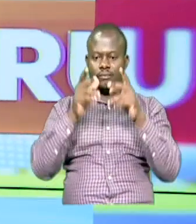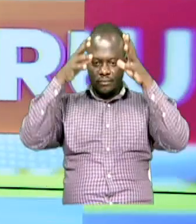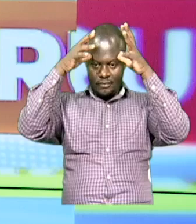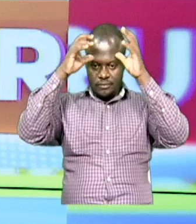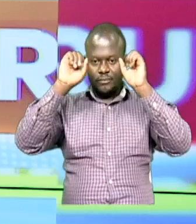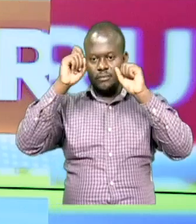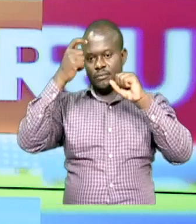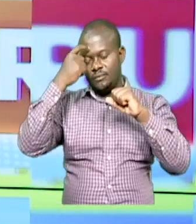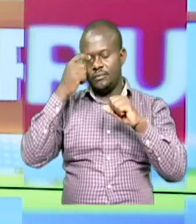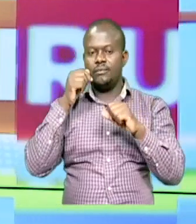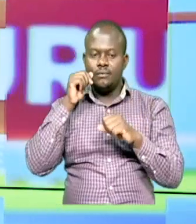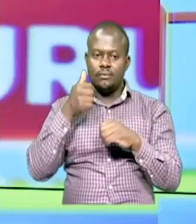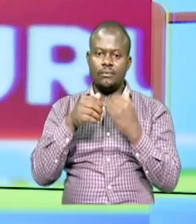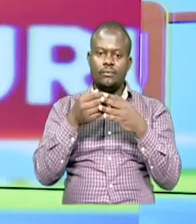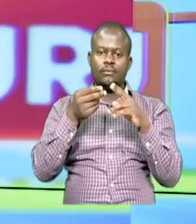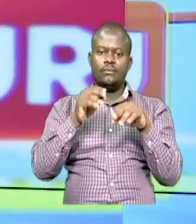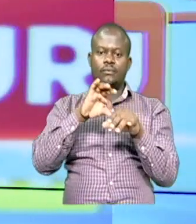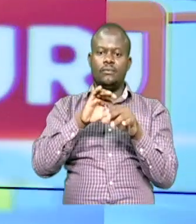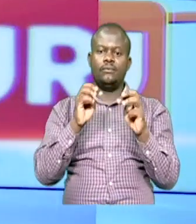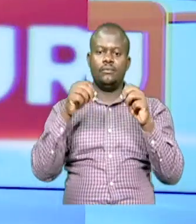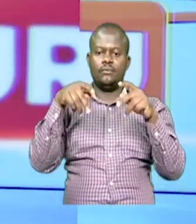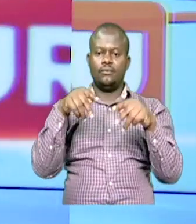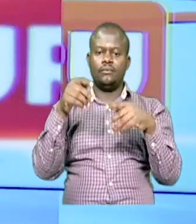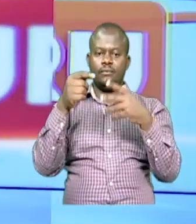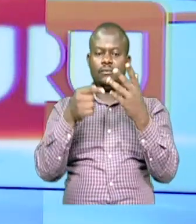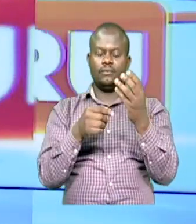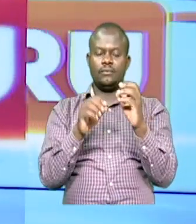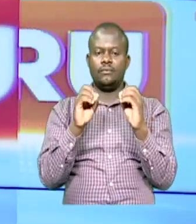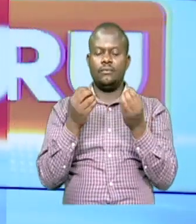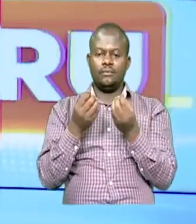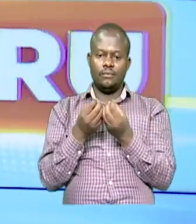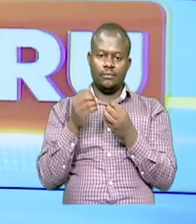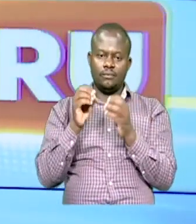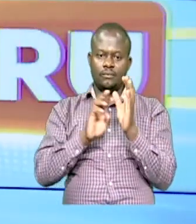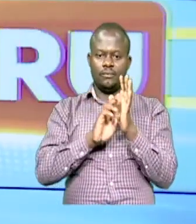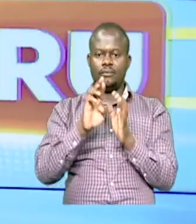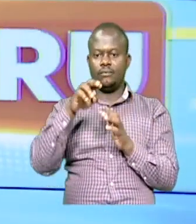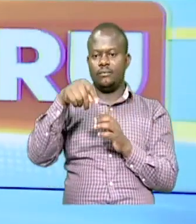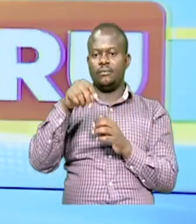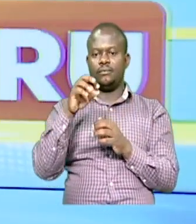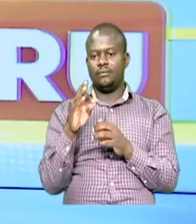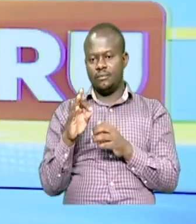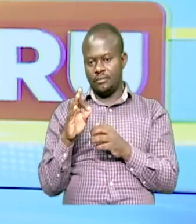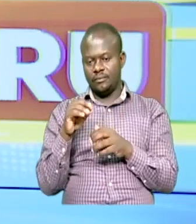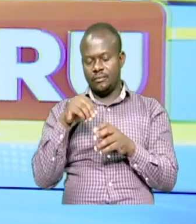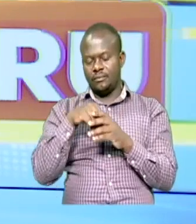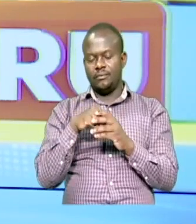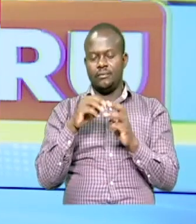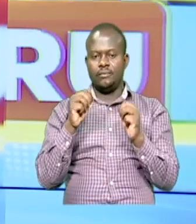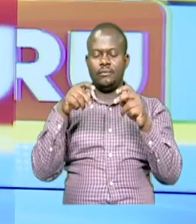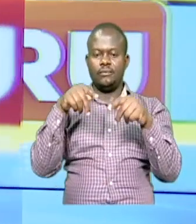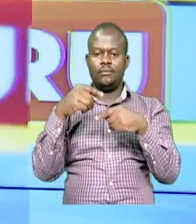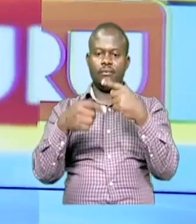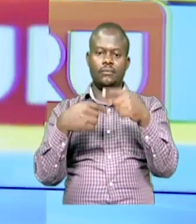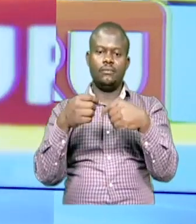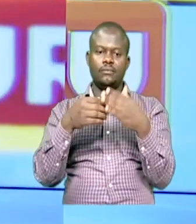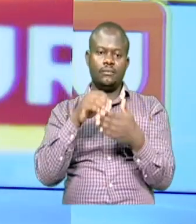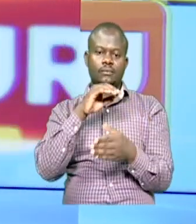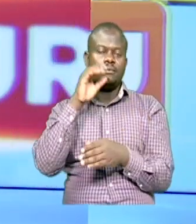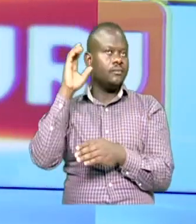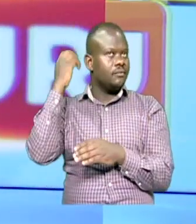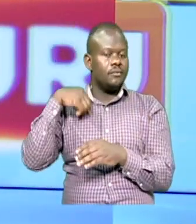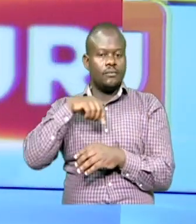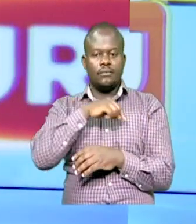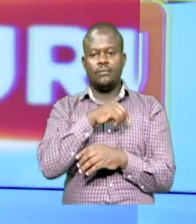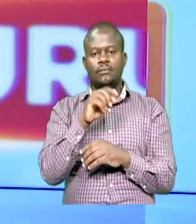rero hakazaba amatora y'abadepite muri uno muryango bagomba guhagararira umuryango wa FPR Inkotanyi mu badepite. Dukomeze amakuru yacu.